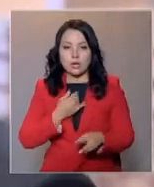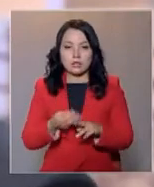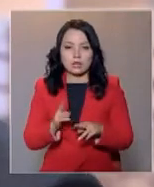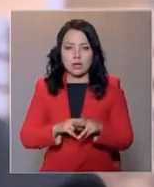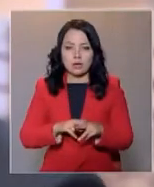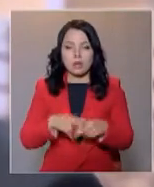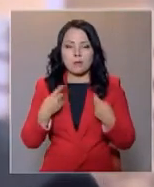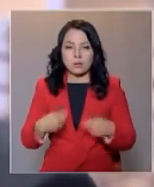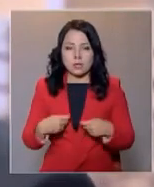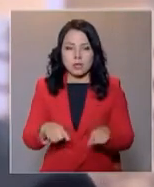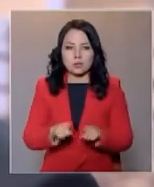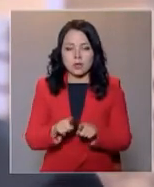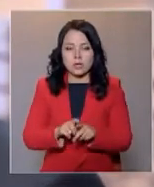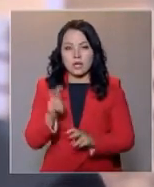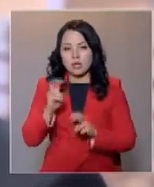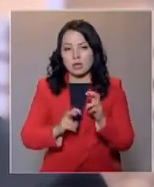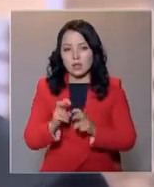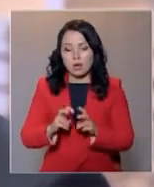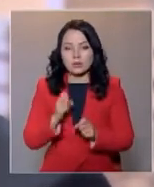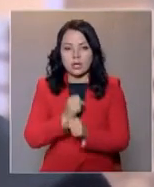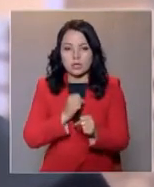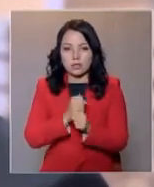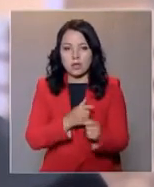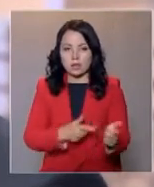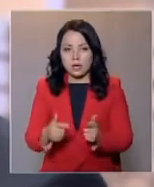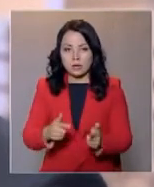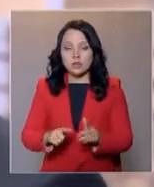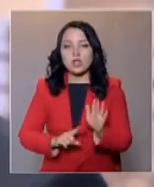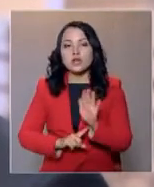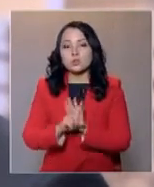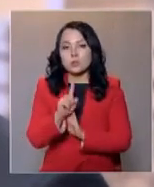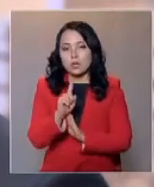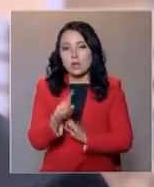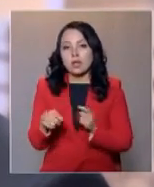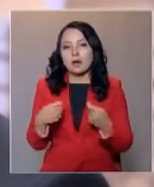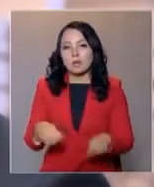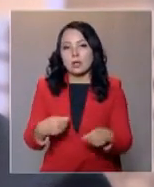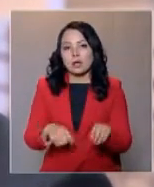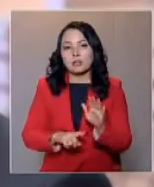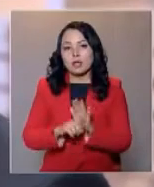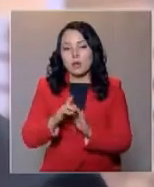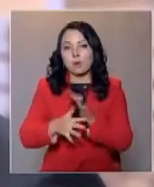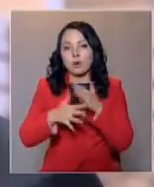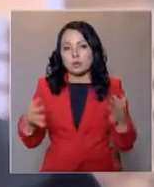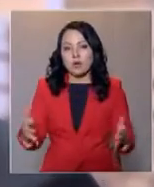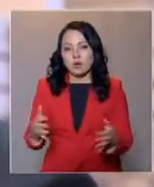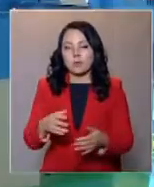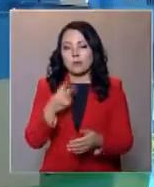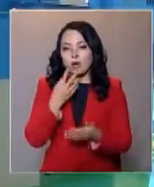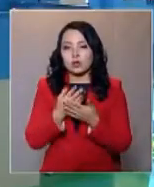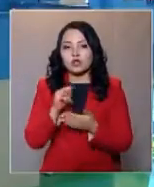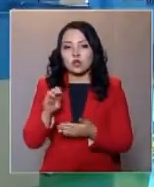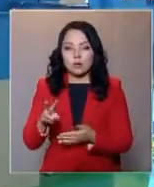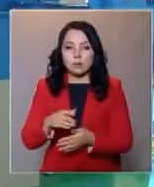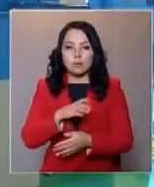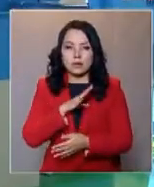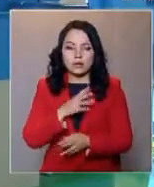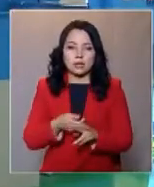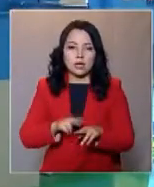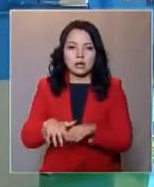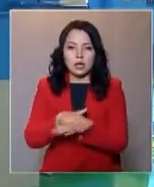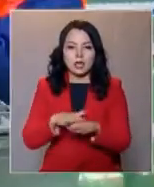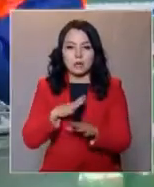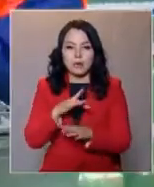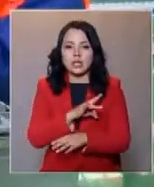предприятий, товаропроизводителей, начнутся продажей намного больше, чем было. Стоит отметить, что